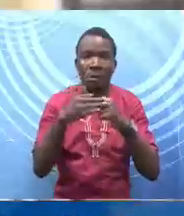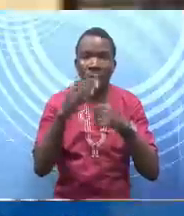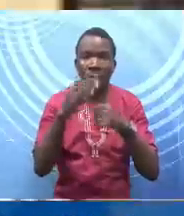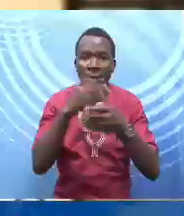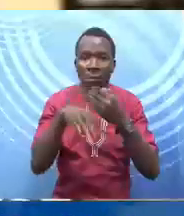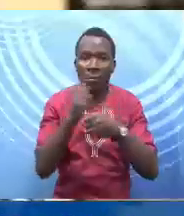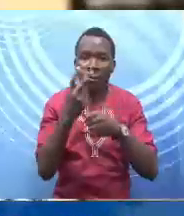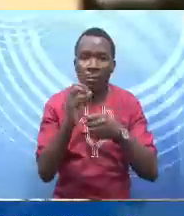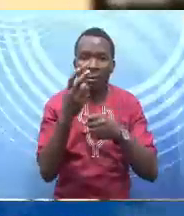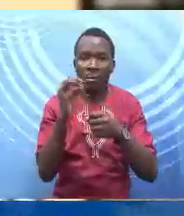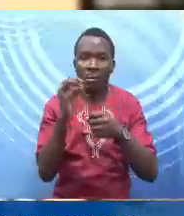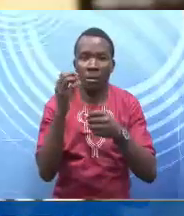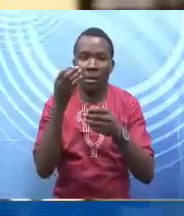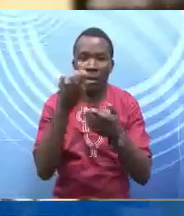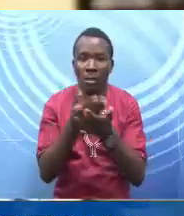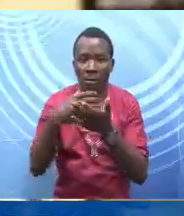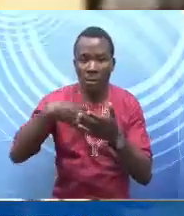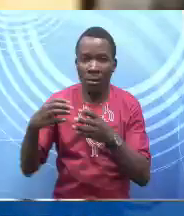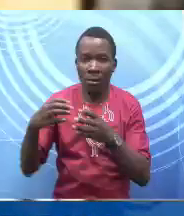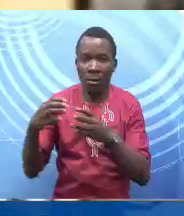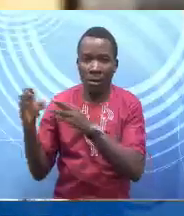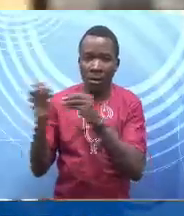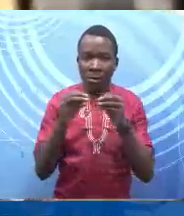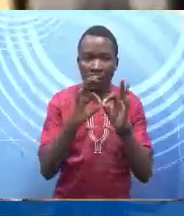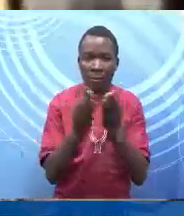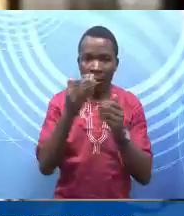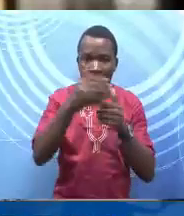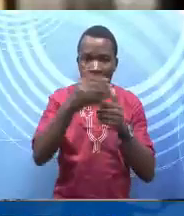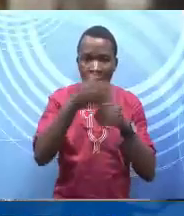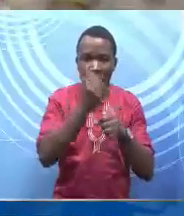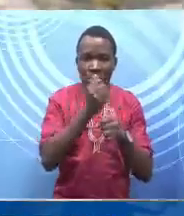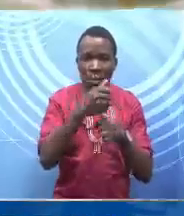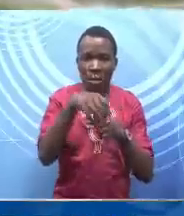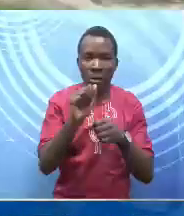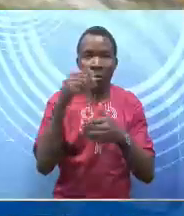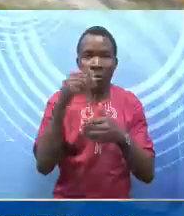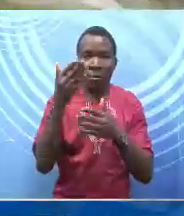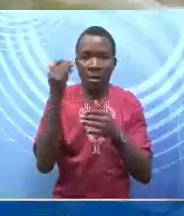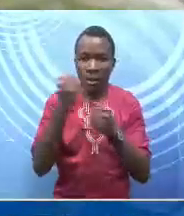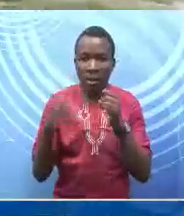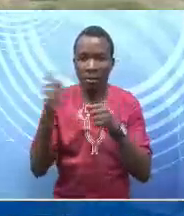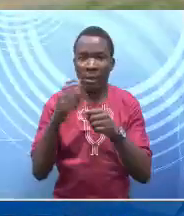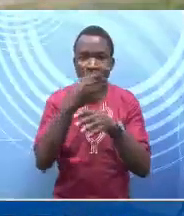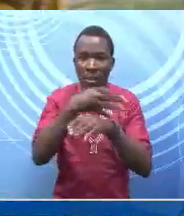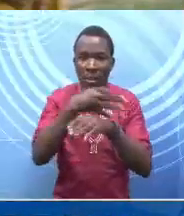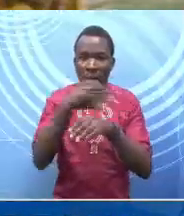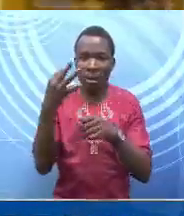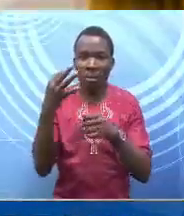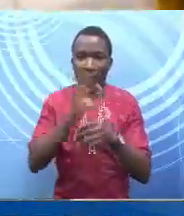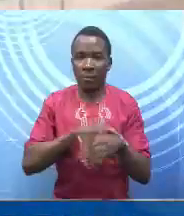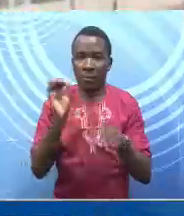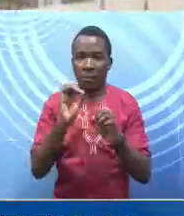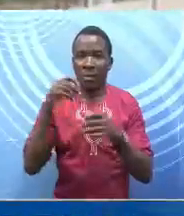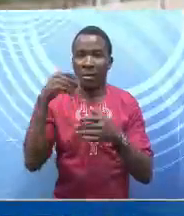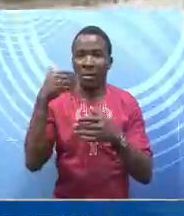ngo yasabwe n'uyu mukoresha we Bizuru kwimura umuryango ngo yegere akazi, ariko ngaza kumara amezi asaga atatu adahembwa n'uyu mukoresha. Avuga ko ngo yaje gusaba